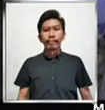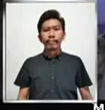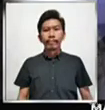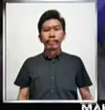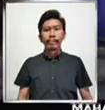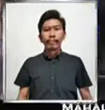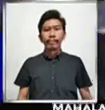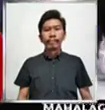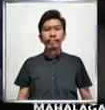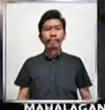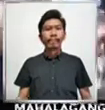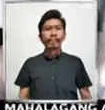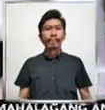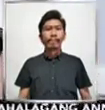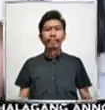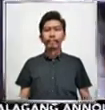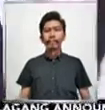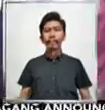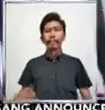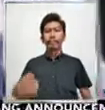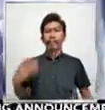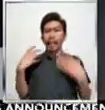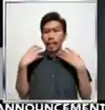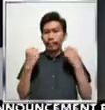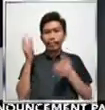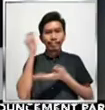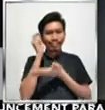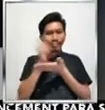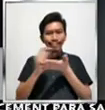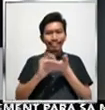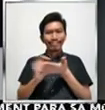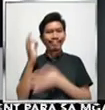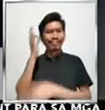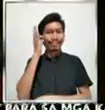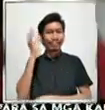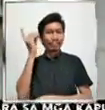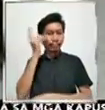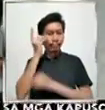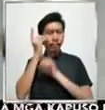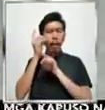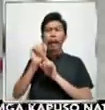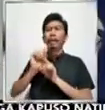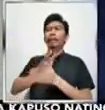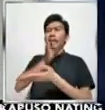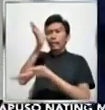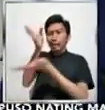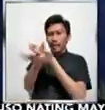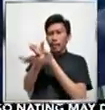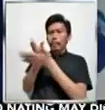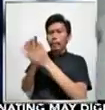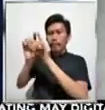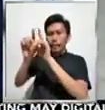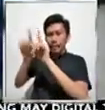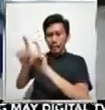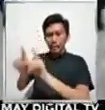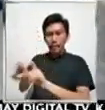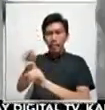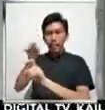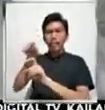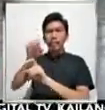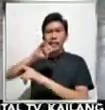Ininspeksyon ni Health Secretary Francisco Duque III ang isa sa mga COVID mass testing center ng San Juan sa araw na